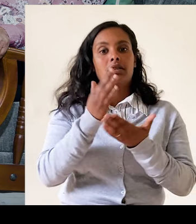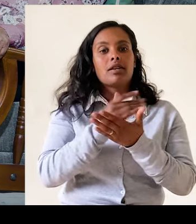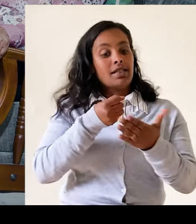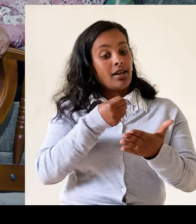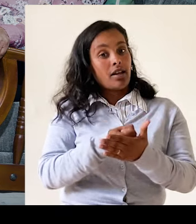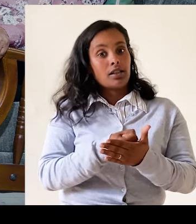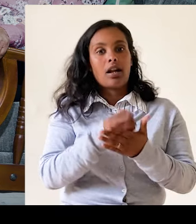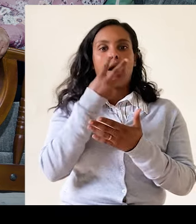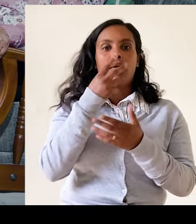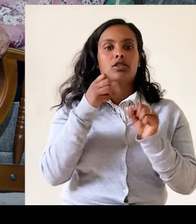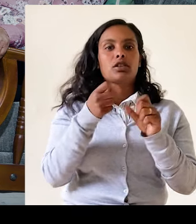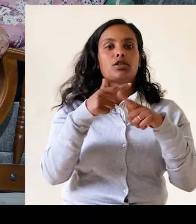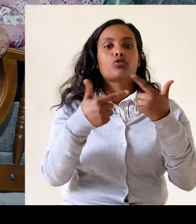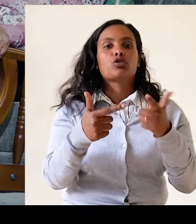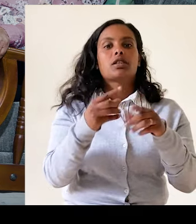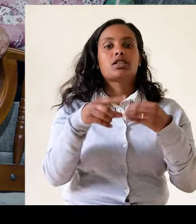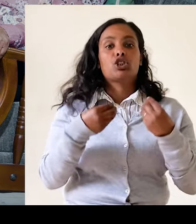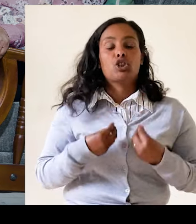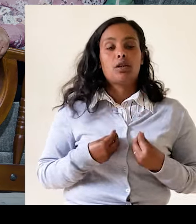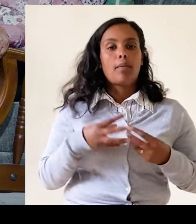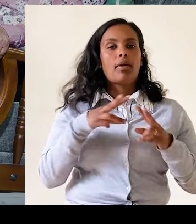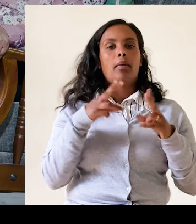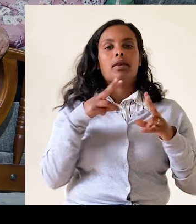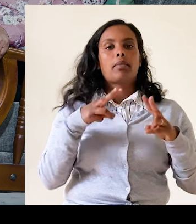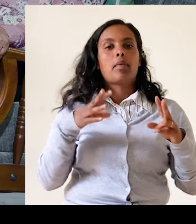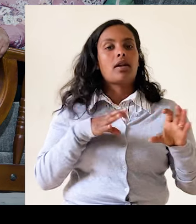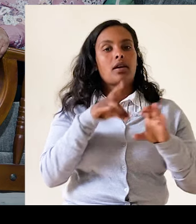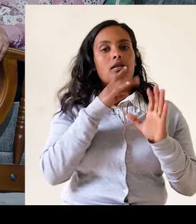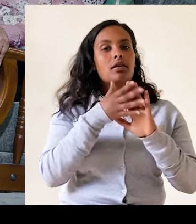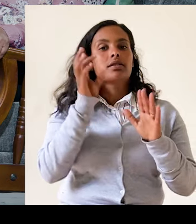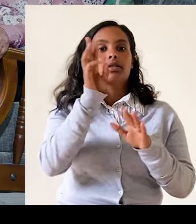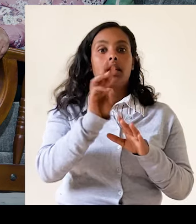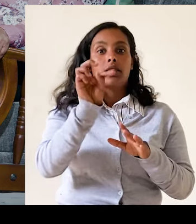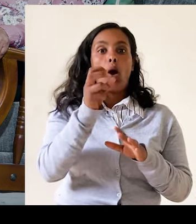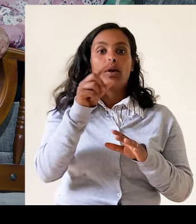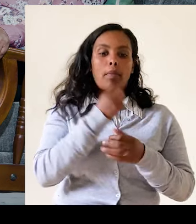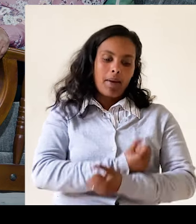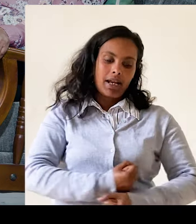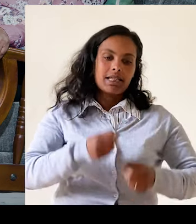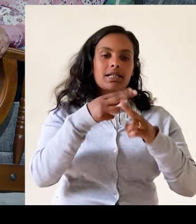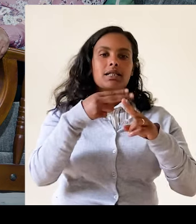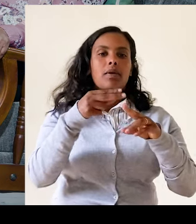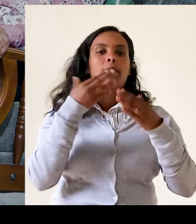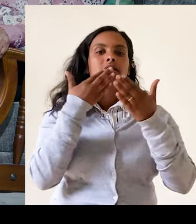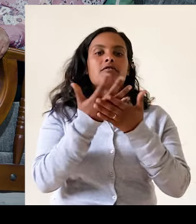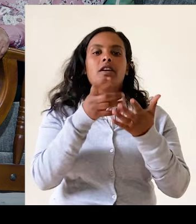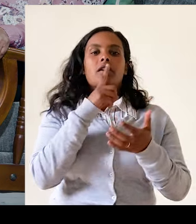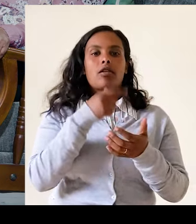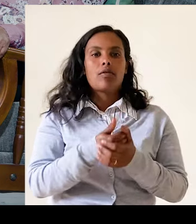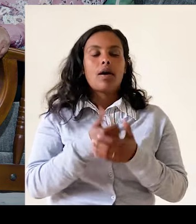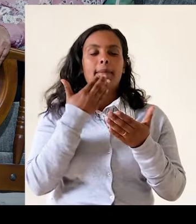ስላጋራሽ፣ ጽናትሽን ለማየት እንድንችል እድሉን ስለሰጠሽን በጣም በጣም አድርጌ በሴታዊትም በመቀነትም ስም ላመሰግንሽ